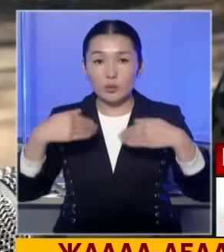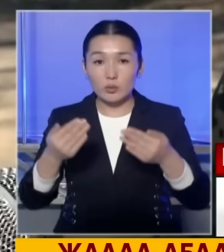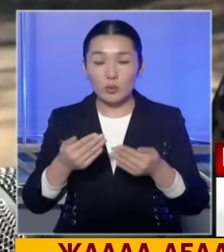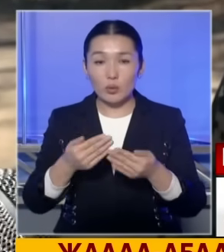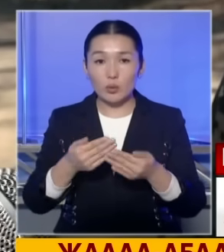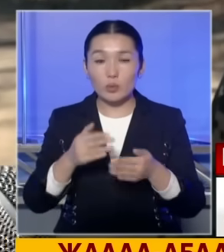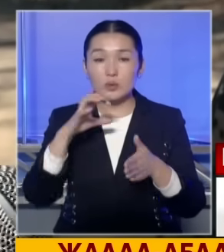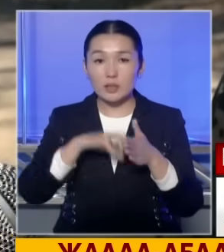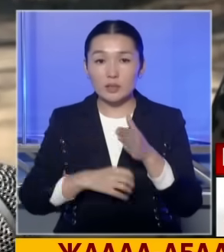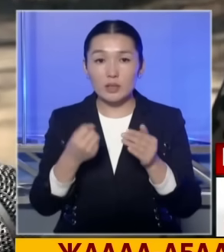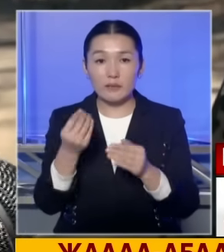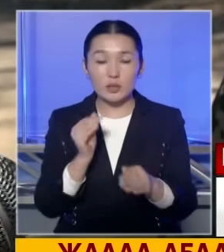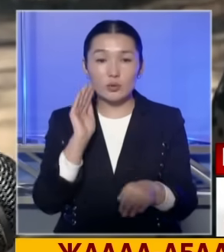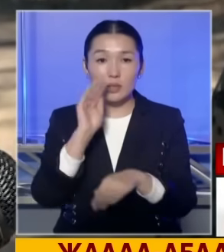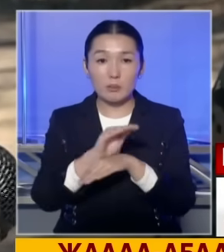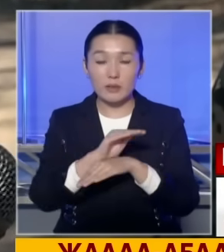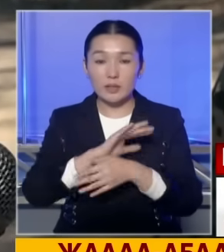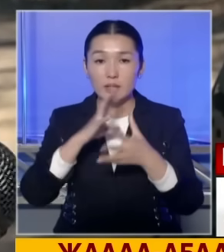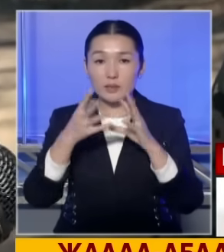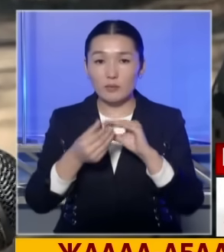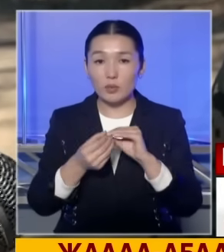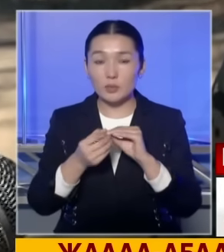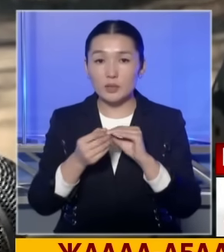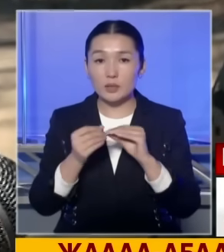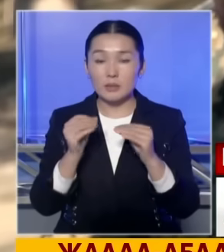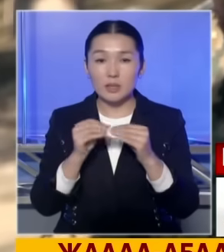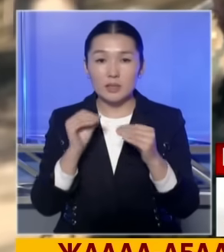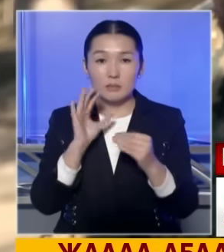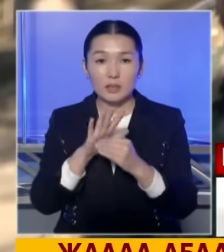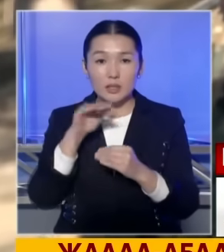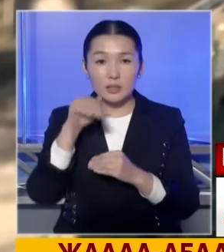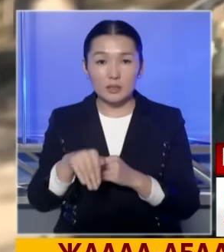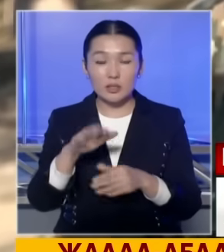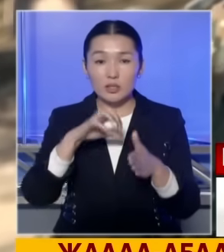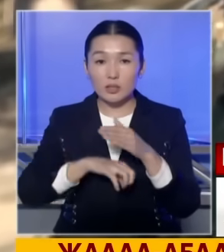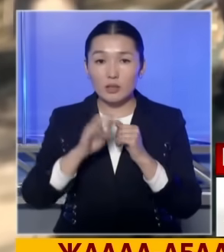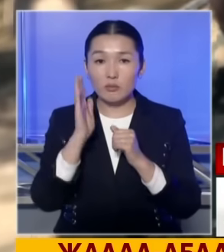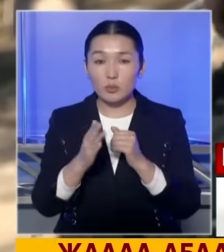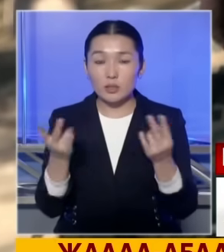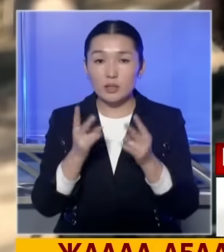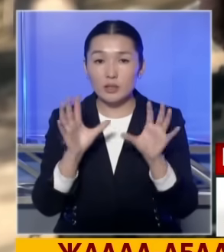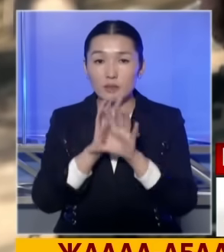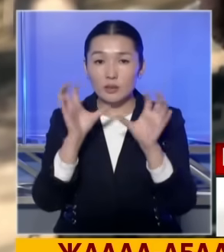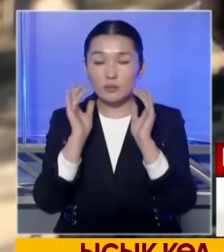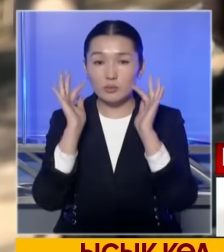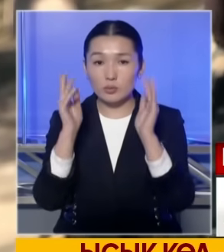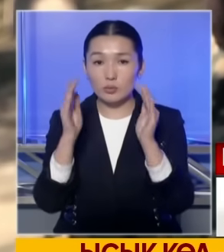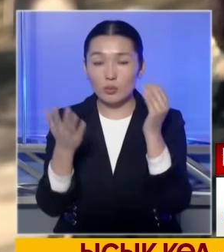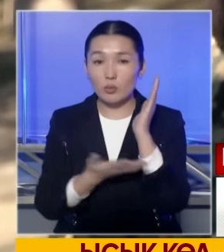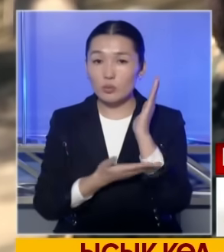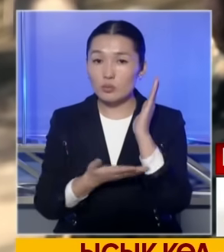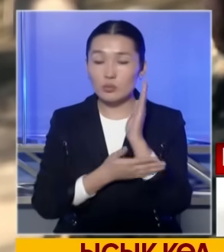административный штраф деп кошулат да ошо менен где-то 10-15 000 барат да. Токойго аяр мамиле жасап, кыйбай,